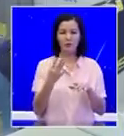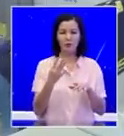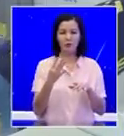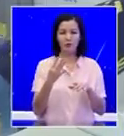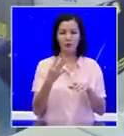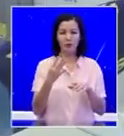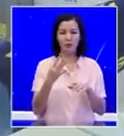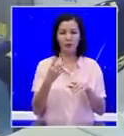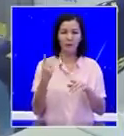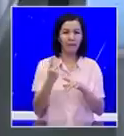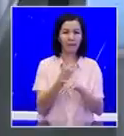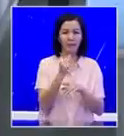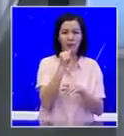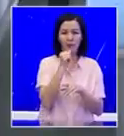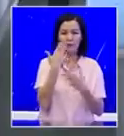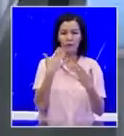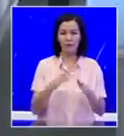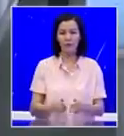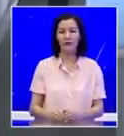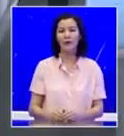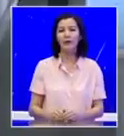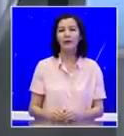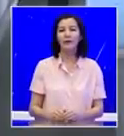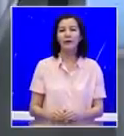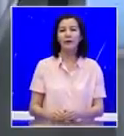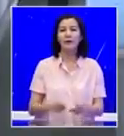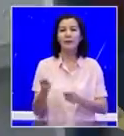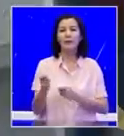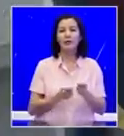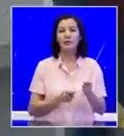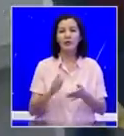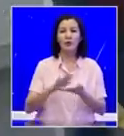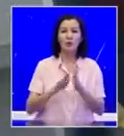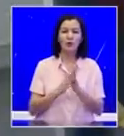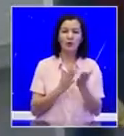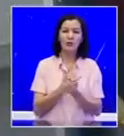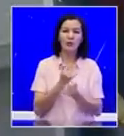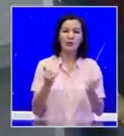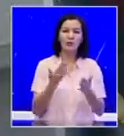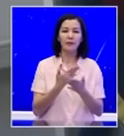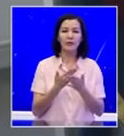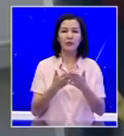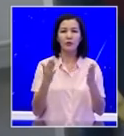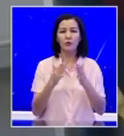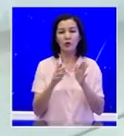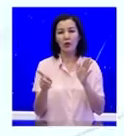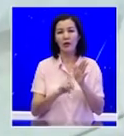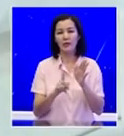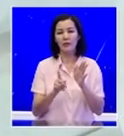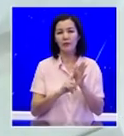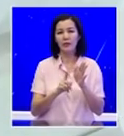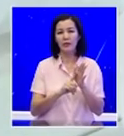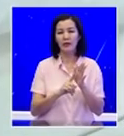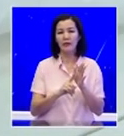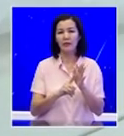3 слойлық одноразовый маска. Жеке серіктестік басшылары жұмысшыларына да қолайлы жағдай жасаған екен. Мәселен, үйінен келіп қайтуына арнайы